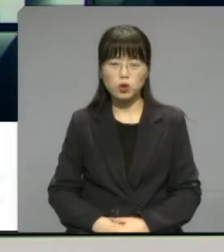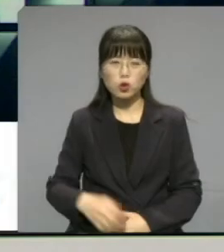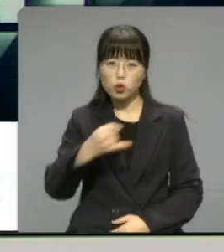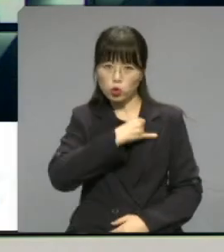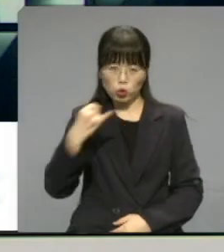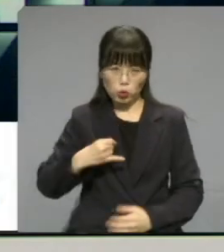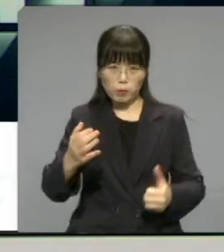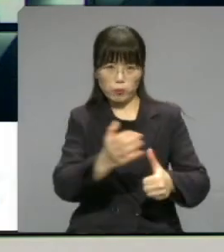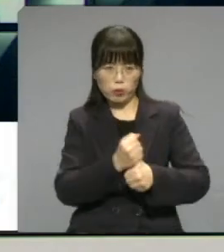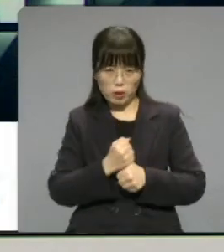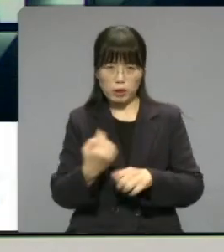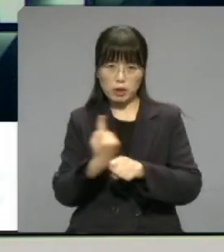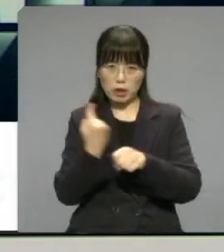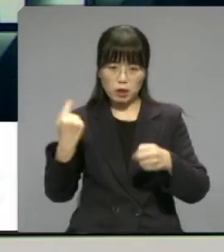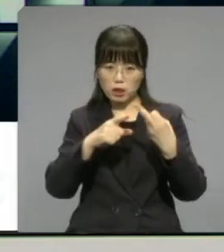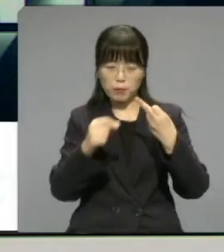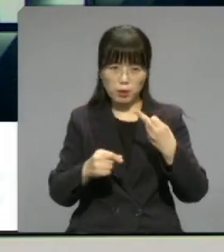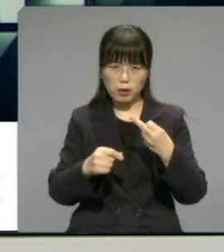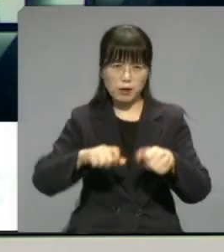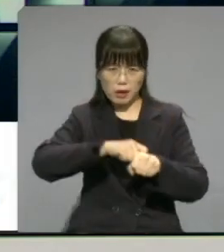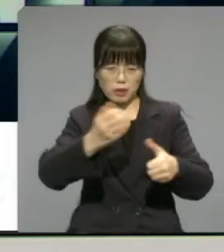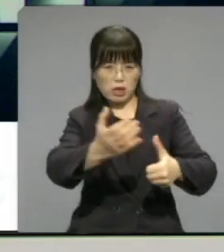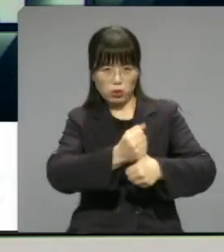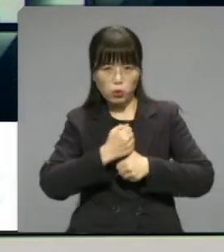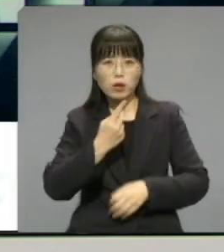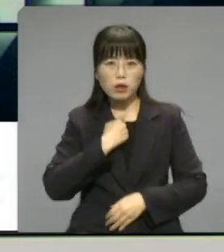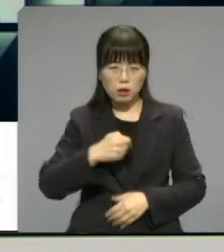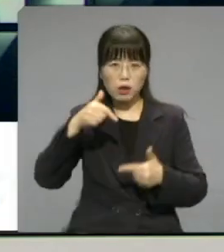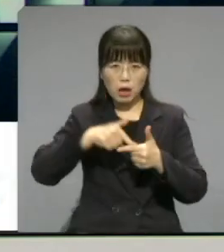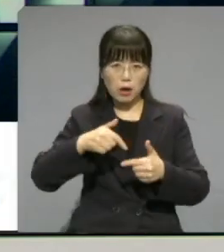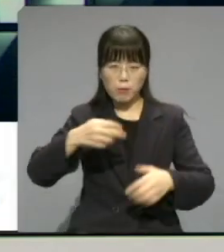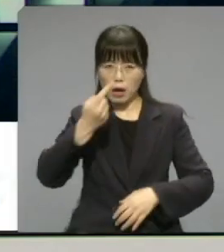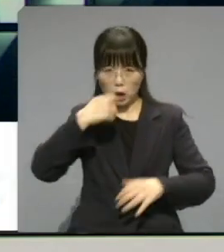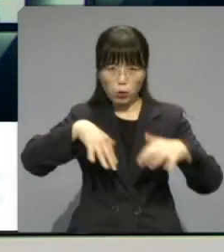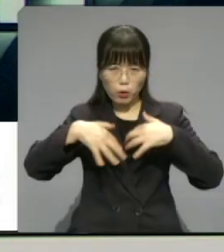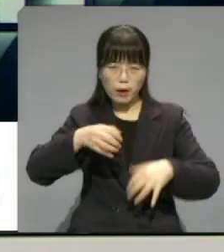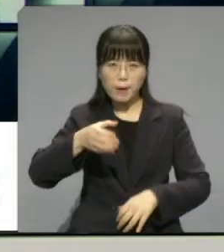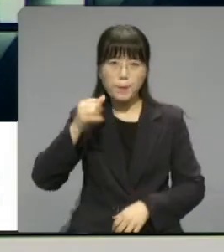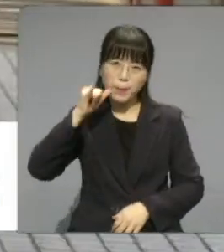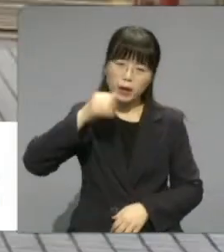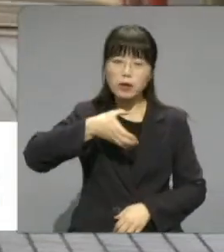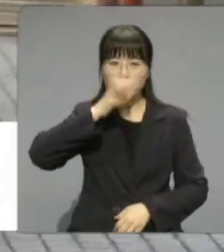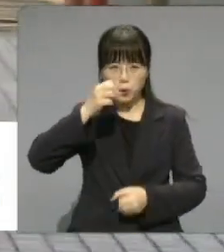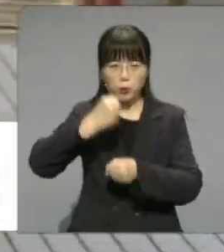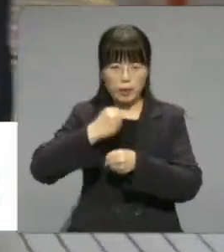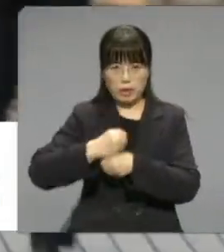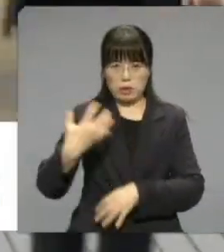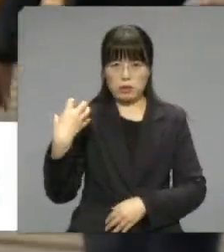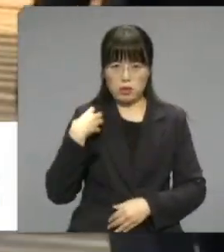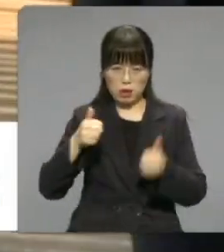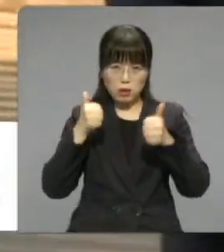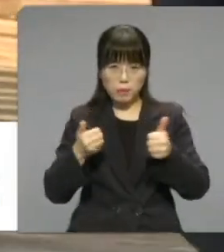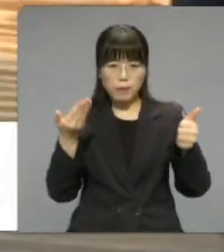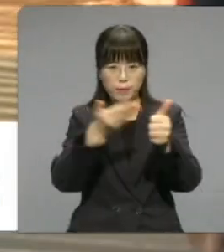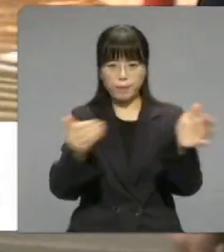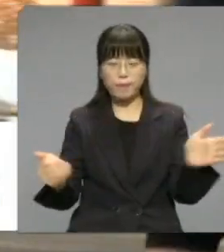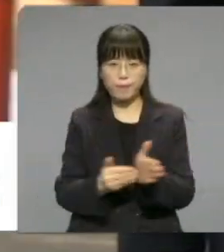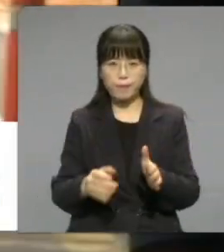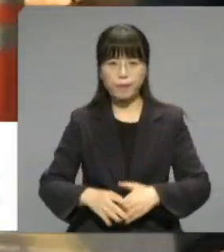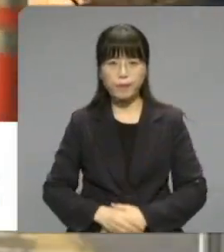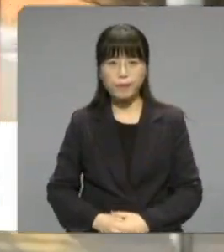중국에서 붙잡혀 지난해 12월 국내로 강제 송환됐다 강남 학원과 마약 음료 사건 제조 책이 재판에